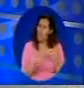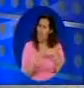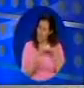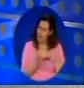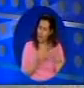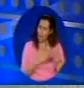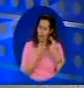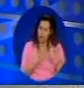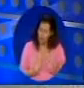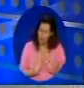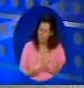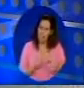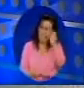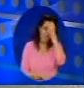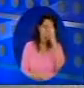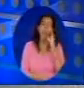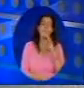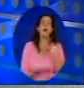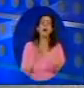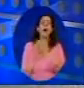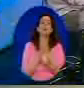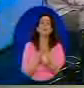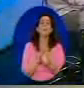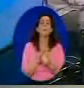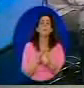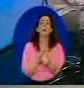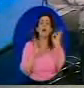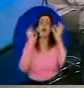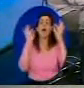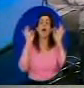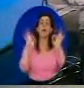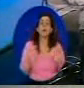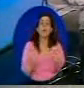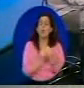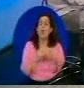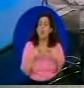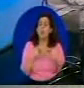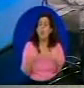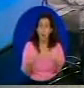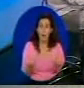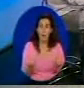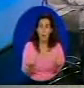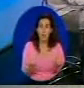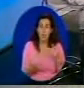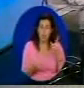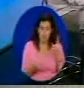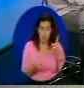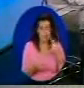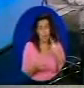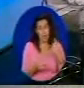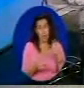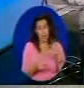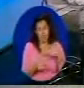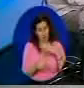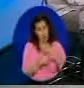לבדוק את עצמי ולהקות על חטא, אבל מה הטיפ לצד השני, לאותם חנויות, לאותם מוכרים, שמה, אפשר לדפוק אותנו במרכאות רק